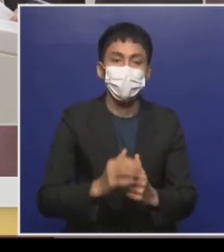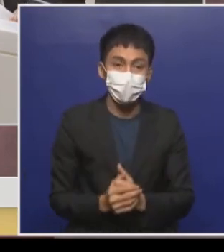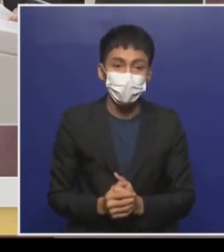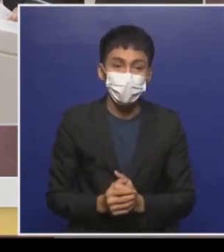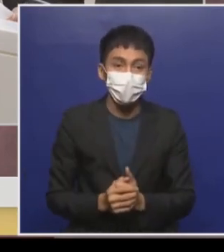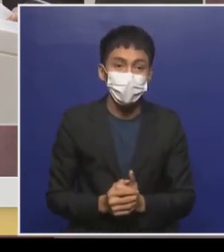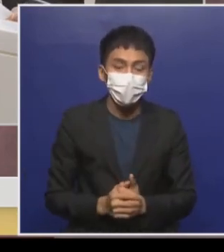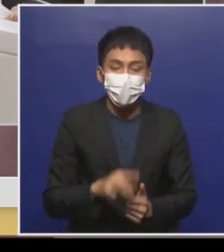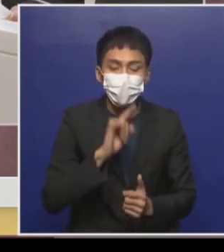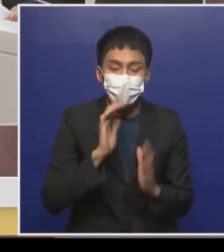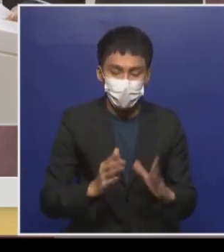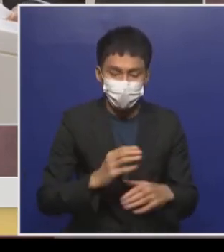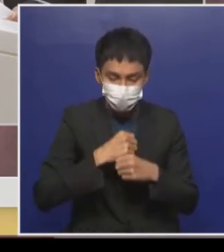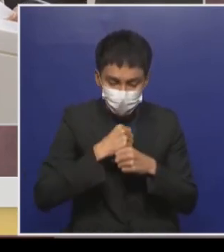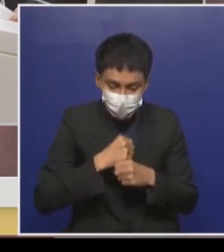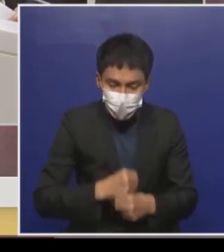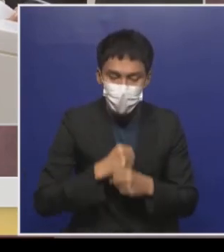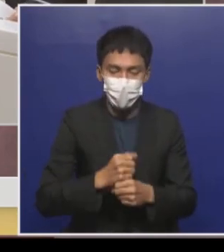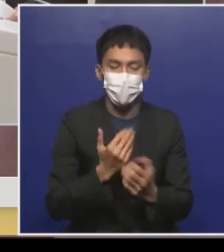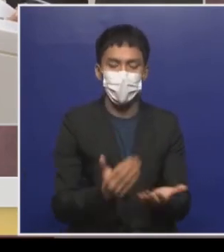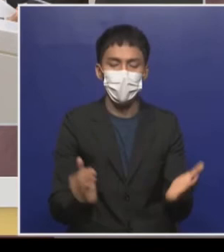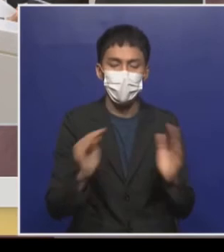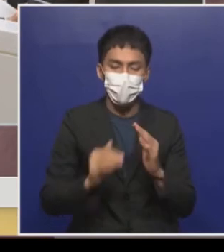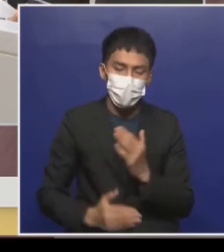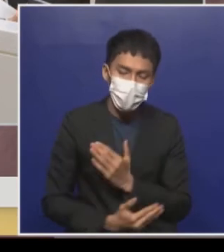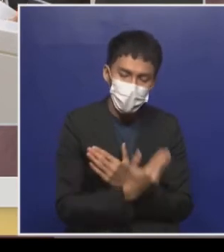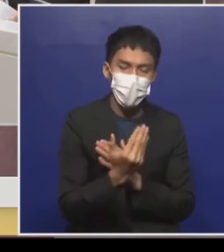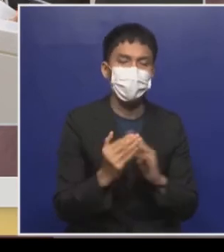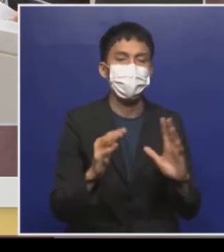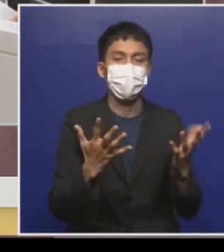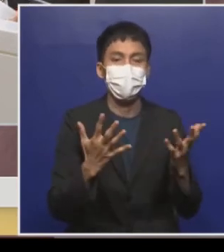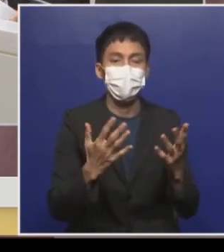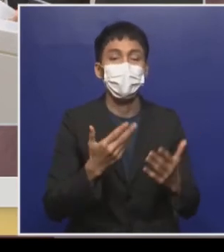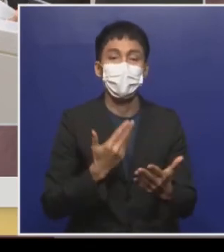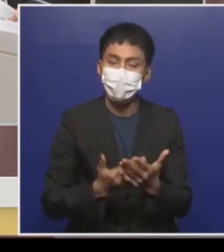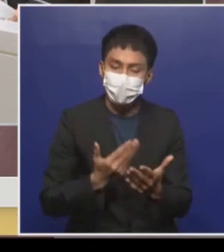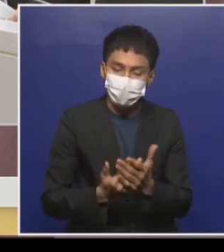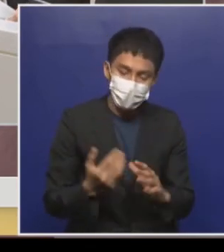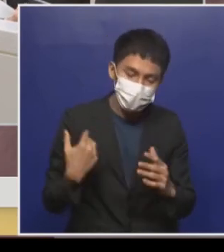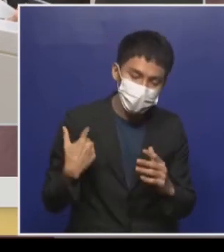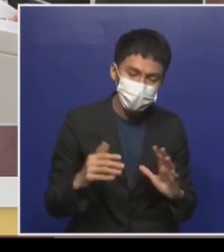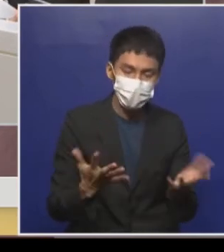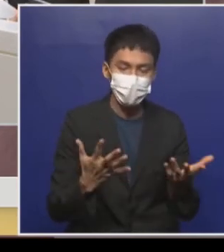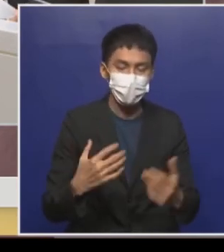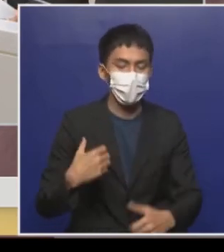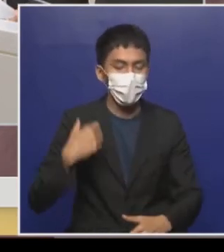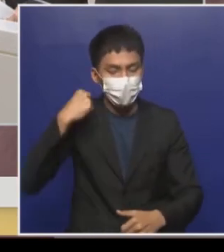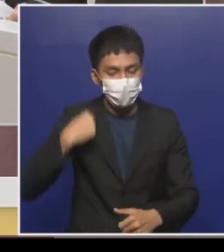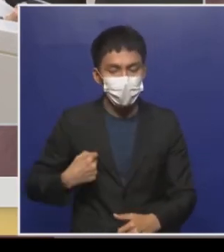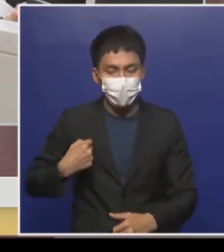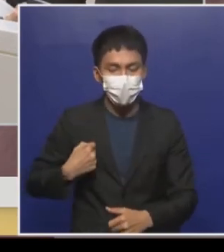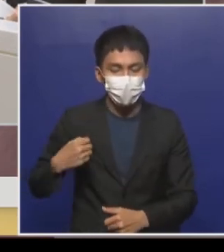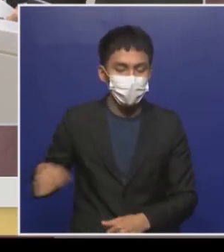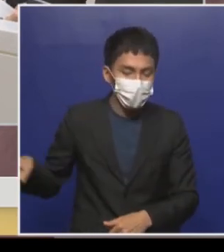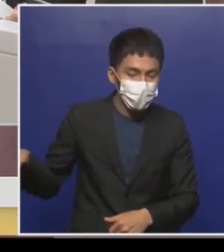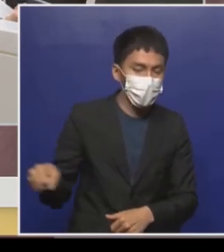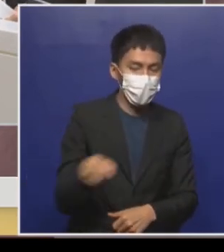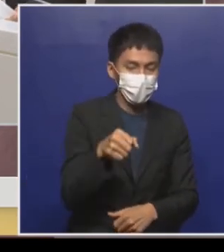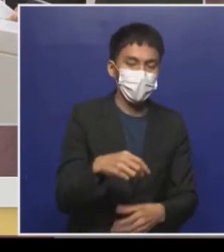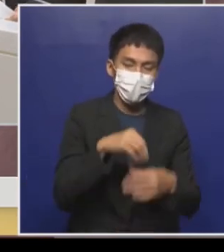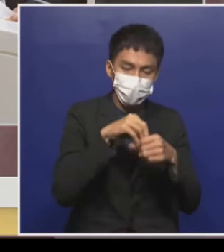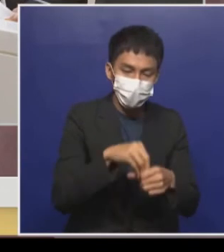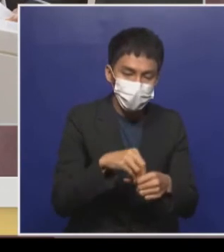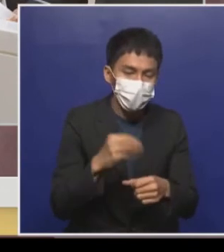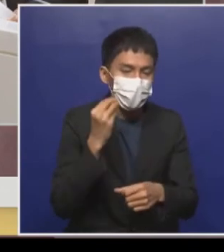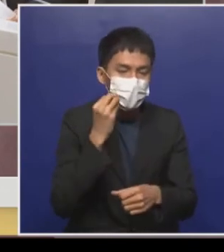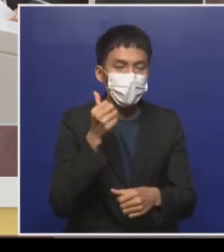ผู้สูงอายุรอครัครัได้โอกานั้นเมื่อ ไม่มเงินสามารถถอกเปลาใบเดีวเข้ไปในบ้านนั้นแลกมประธฐานกั